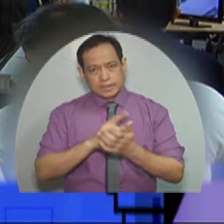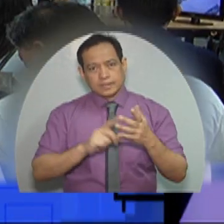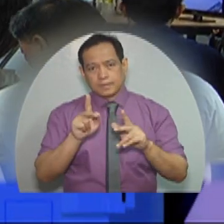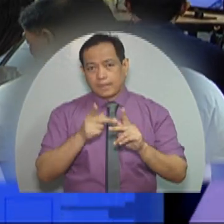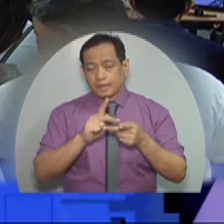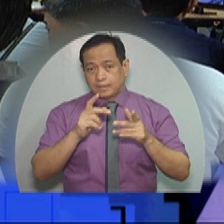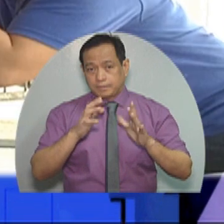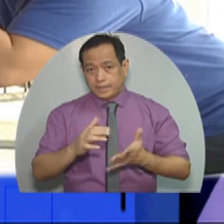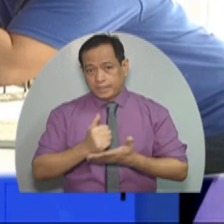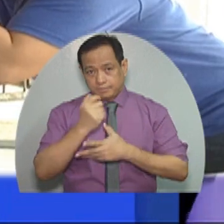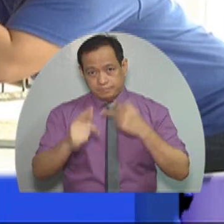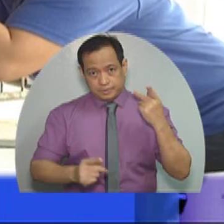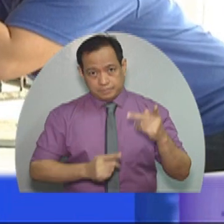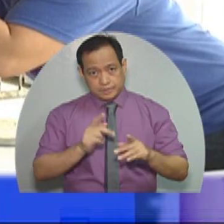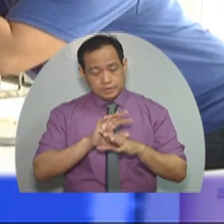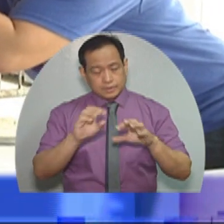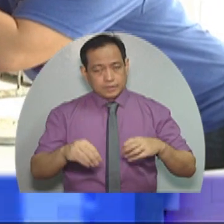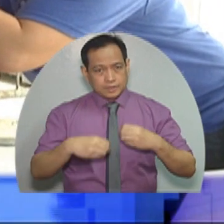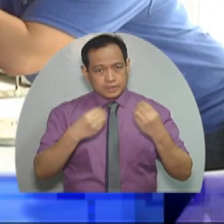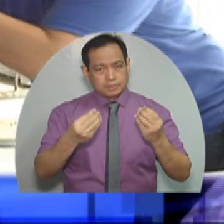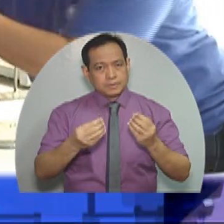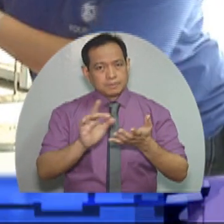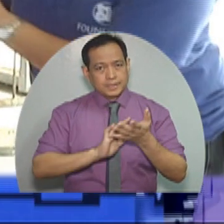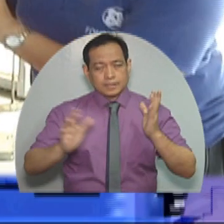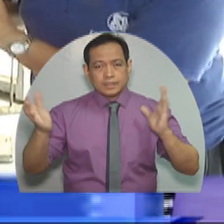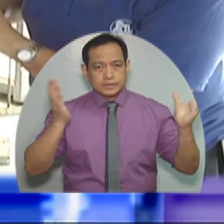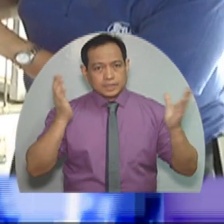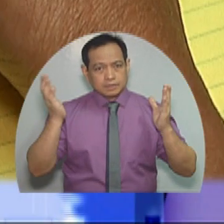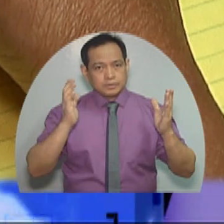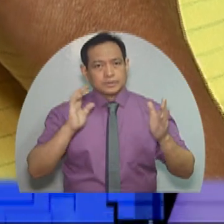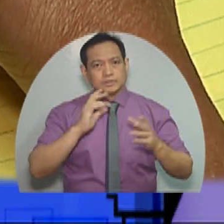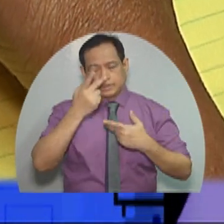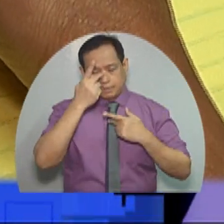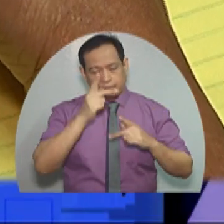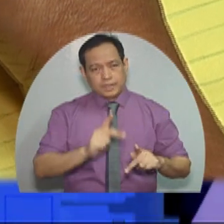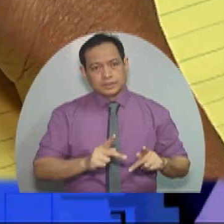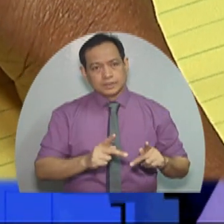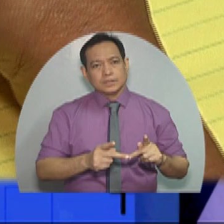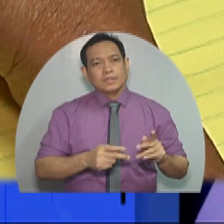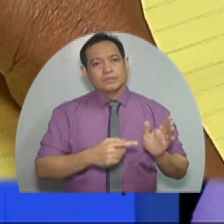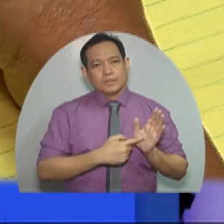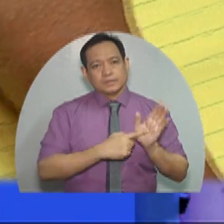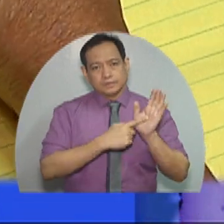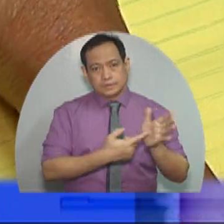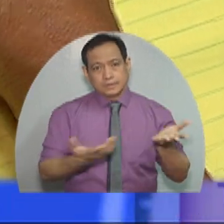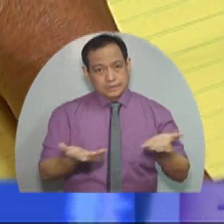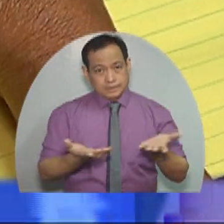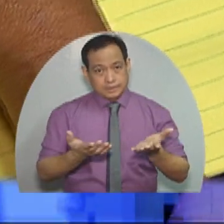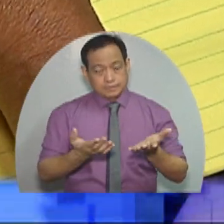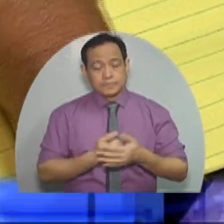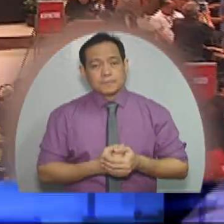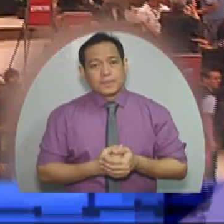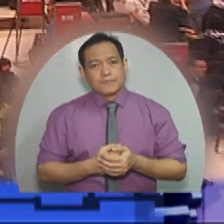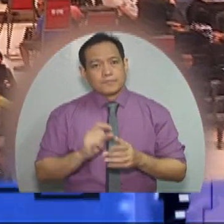pagtulong sa kapwa. Hindi lamang ang pagbibigay ng serbisyo medikal sa mga pasyenteng aming ipinapanawagan ang aming